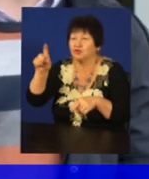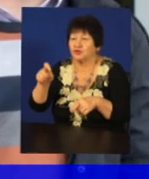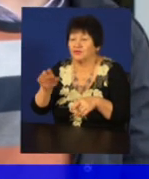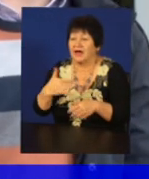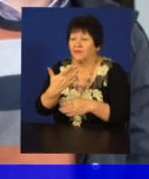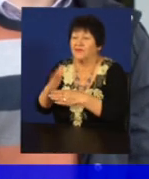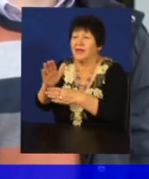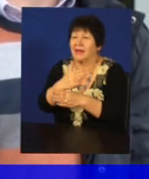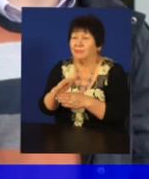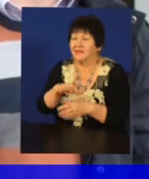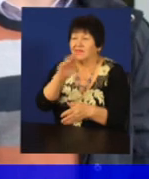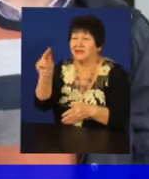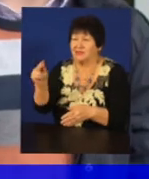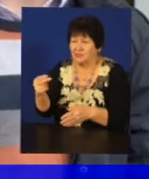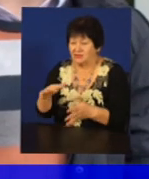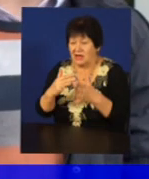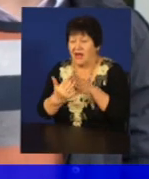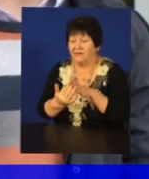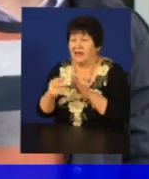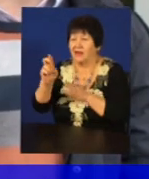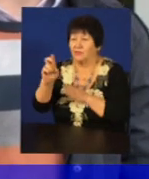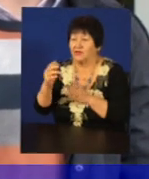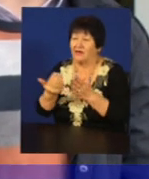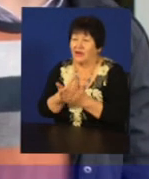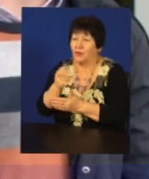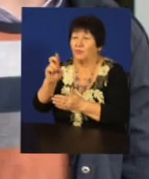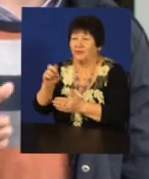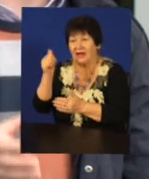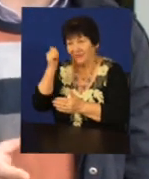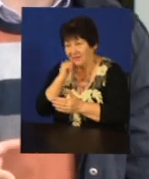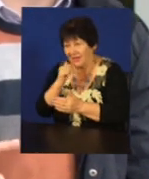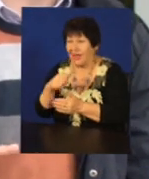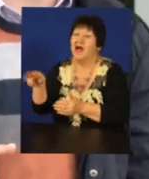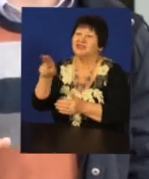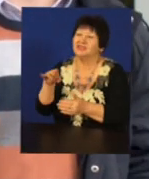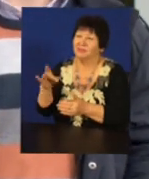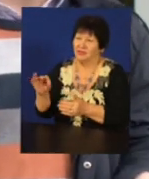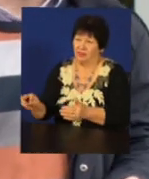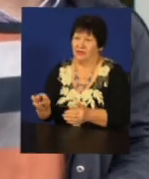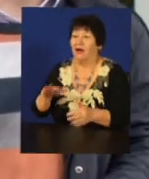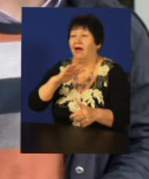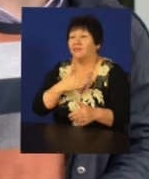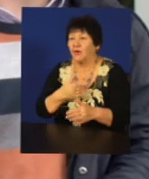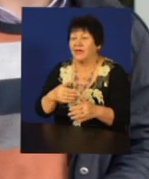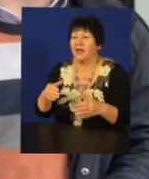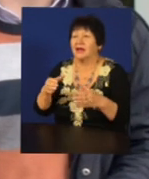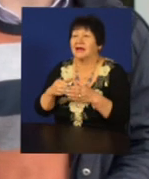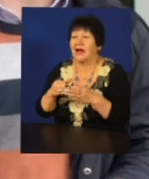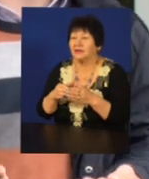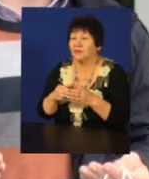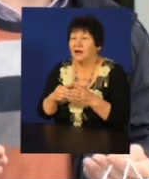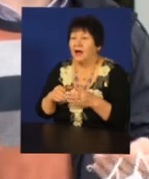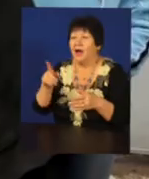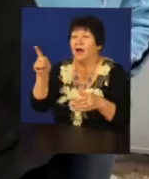fi repartizate în Cimișlia și satele Bogdanovca Nouă, Bogdanovca Veche și Dimitrovca. Noi, în cadrul consultărilor de